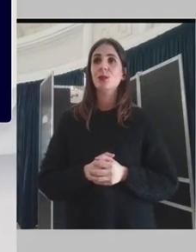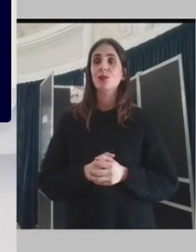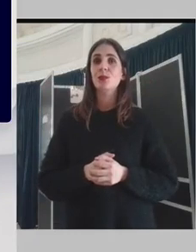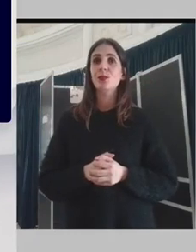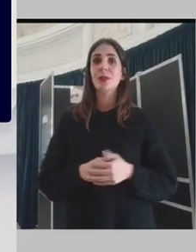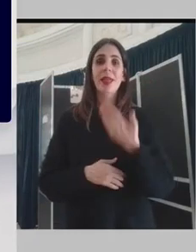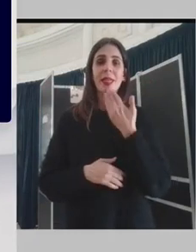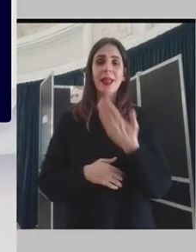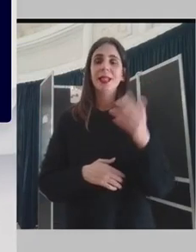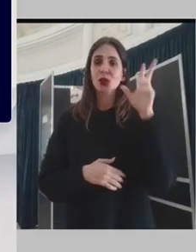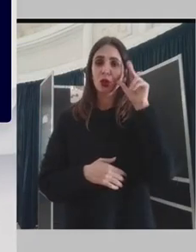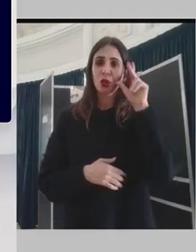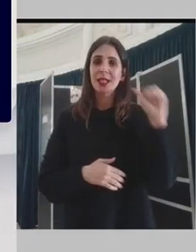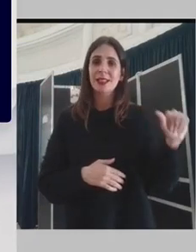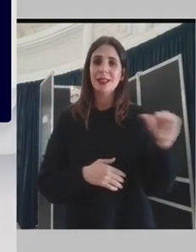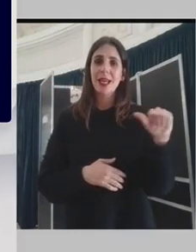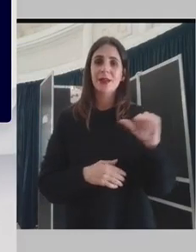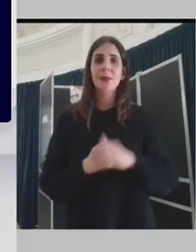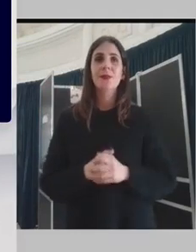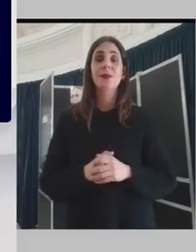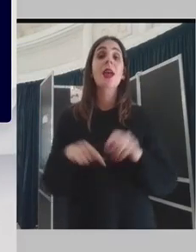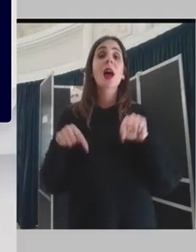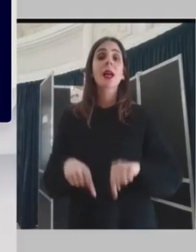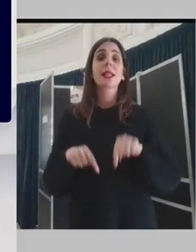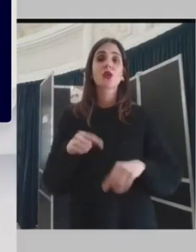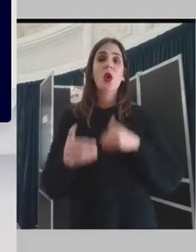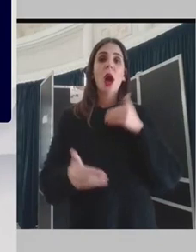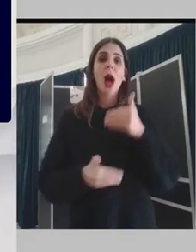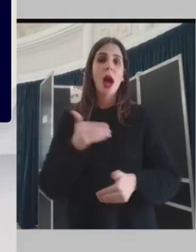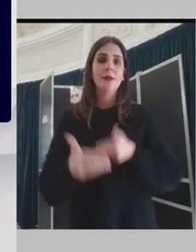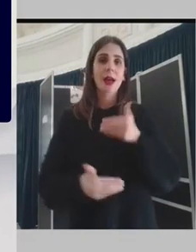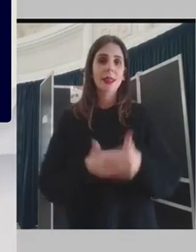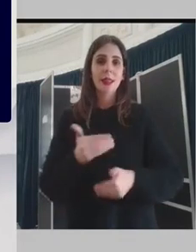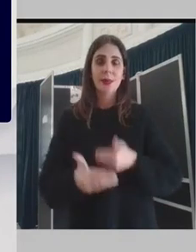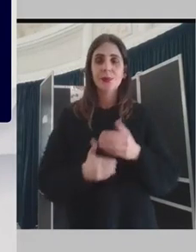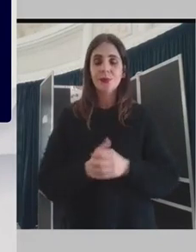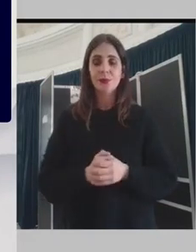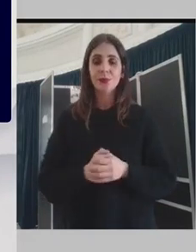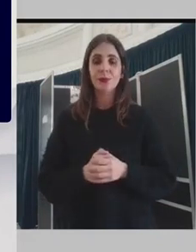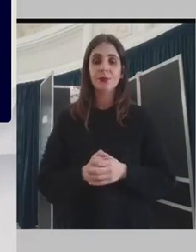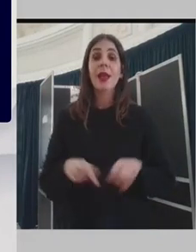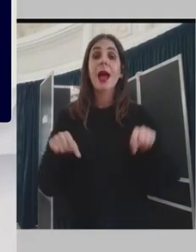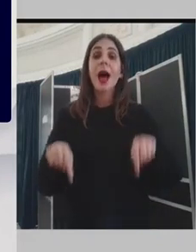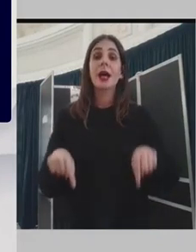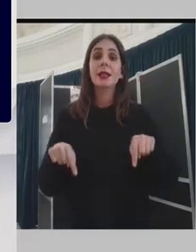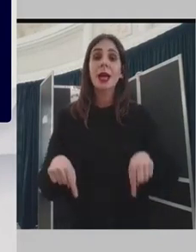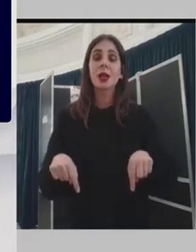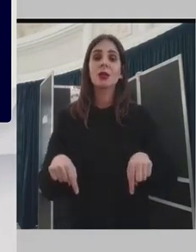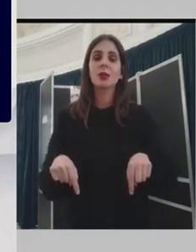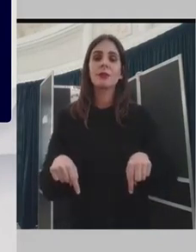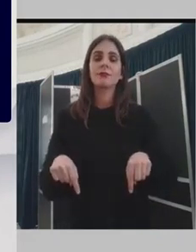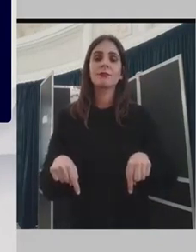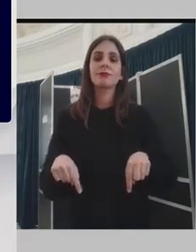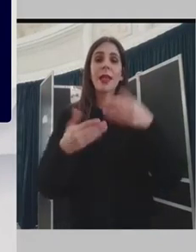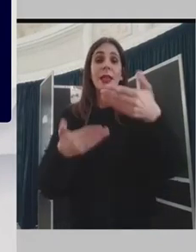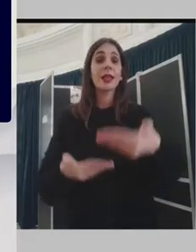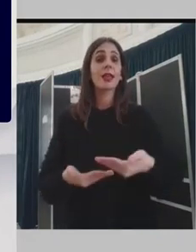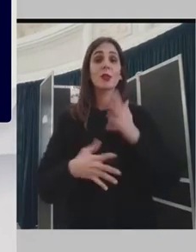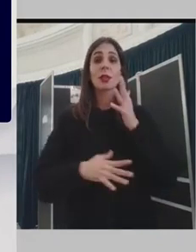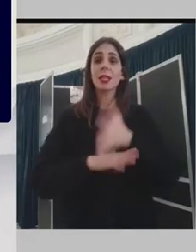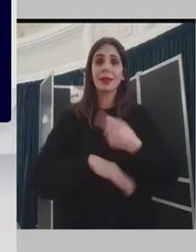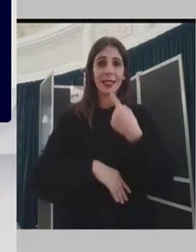Grazie dottoressa Schieri. Allora, procediamo. A questo punto invito ad intervenire, sempre dal microfono